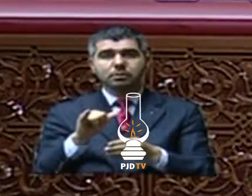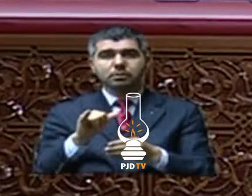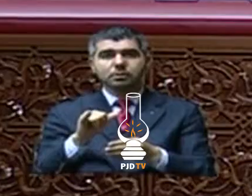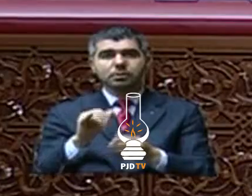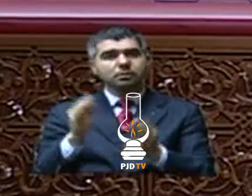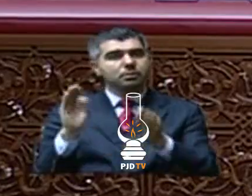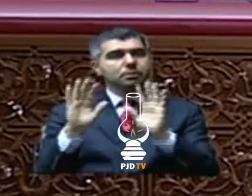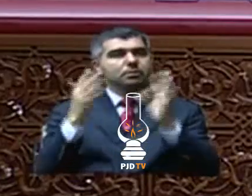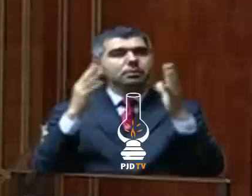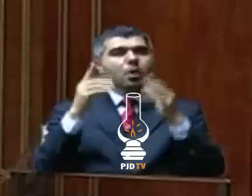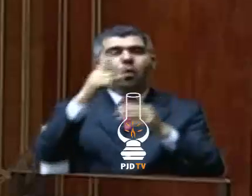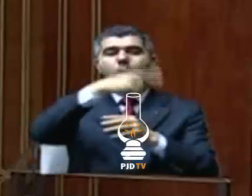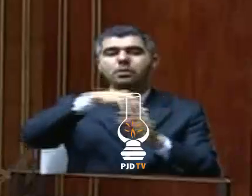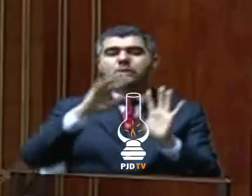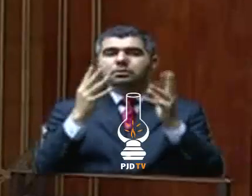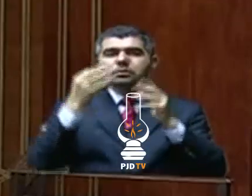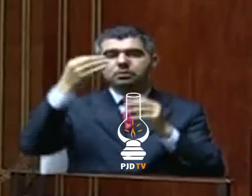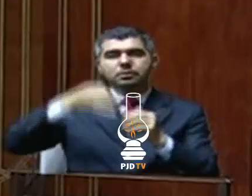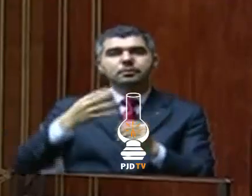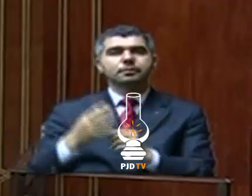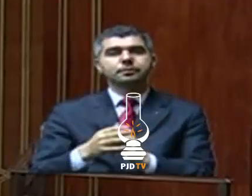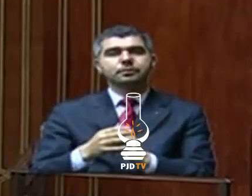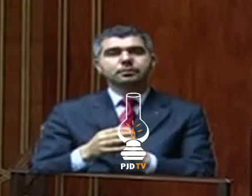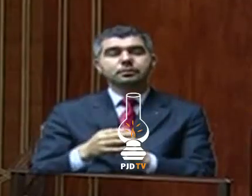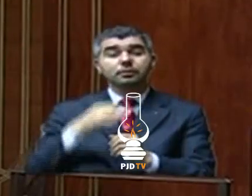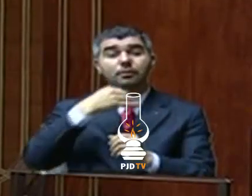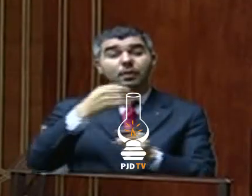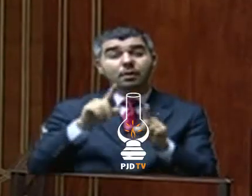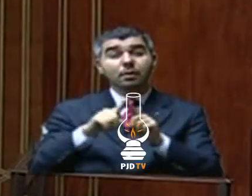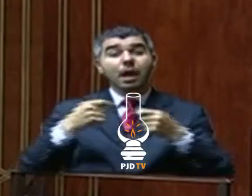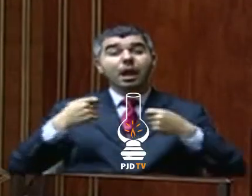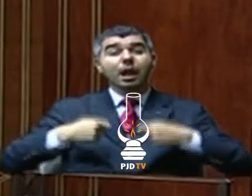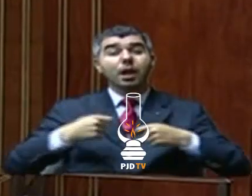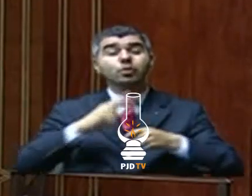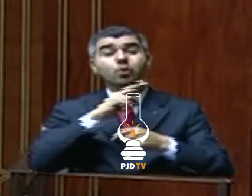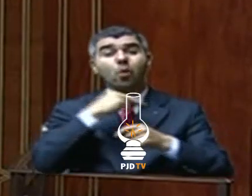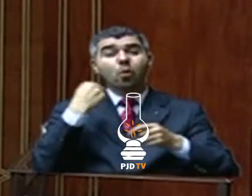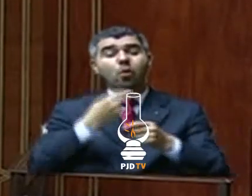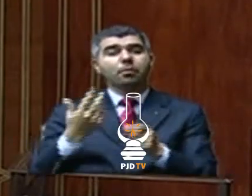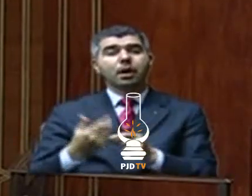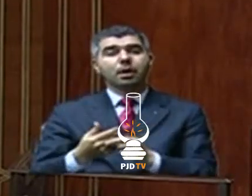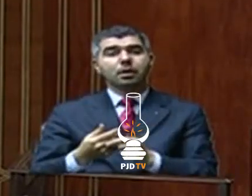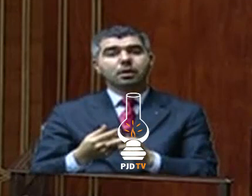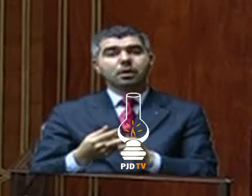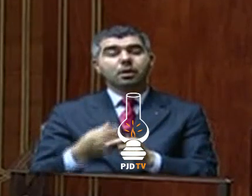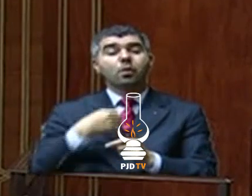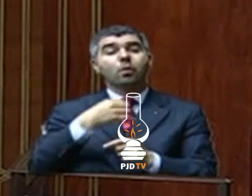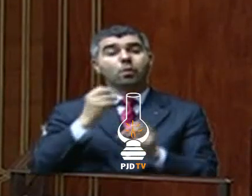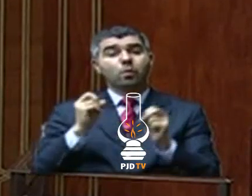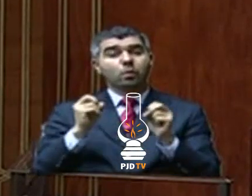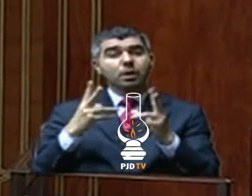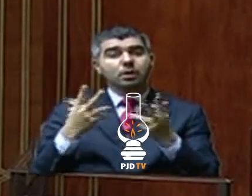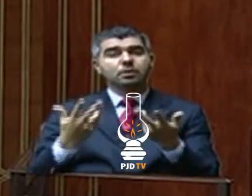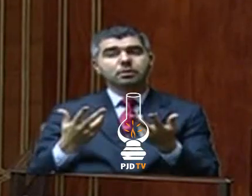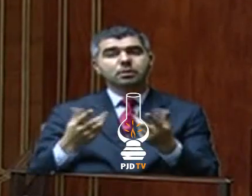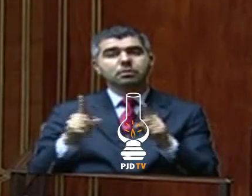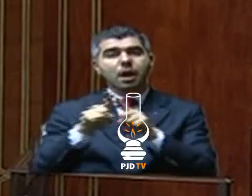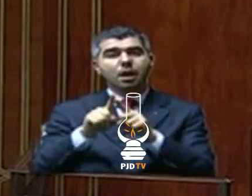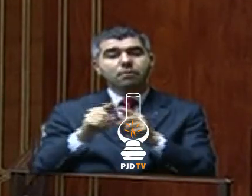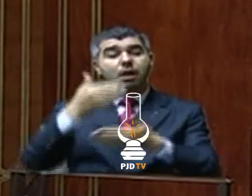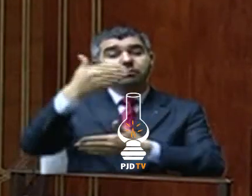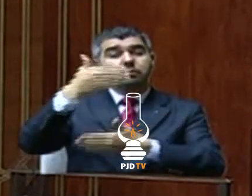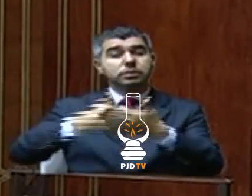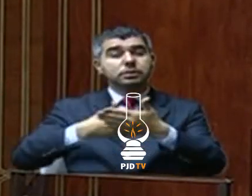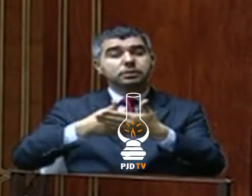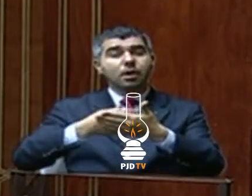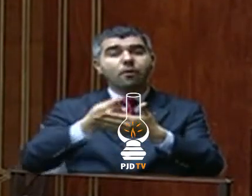ألم نصفق؟ ورغم ان الصلاحيات ديال رئيس الحكومه انه هو اللي كي يعطي الامر بالصرف،